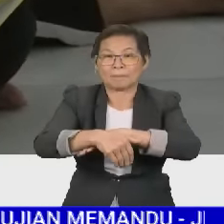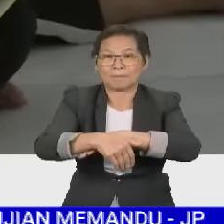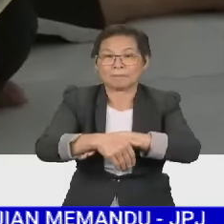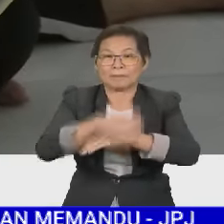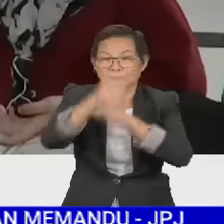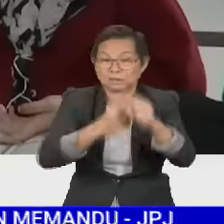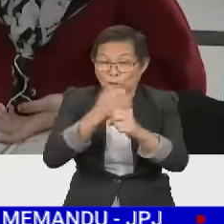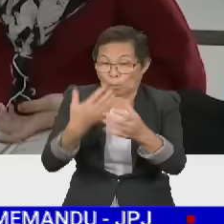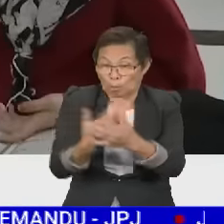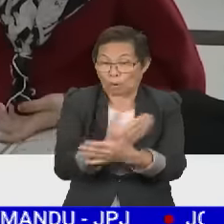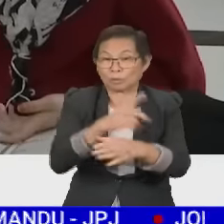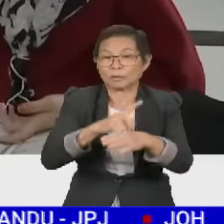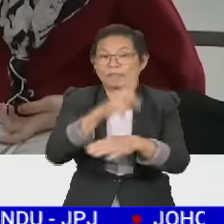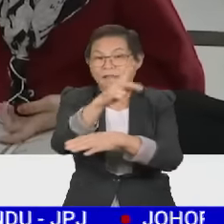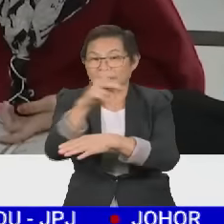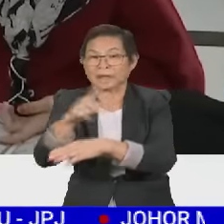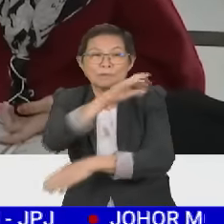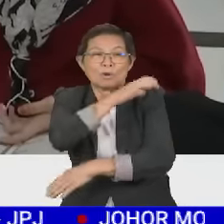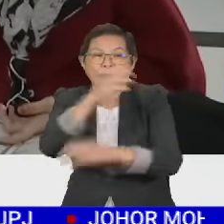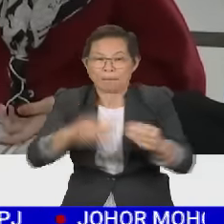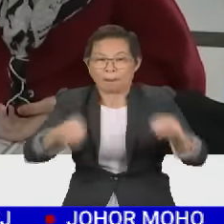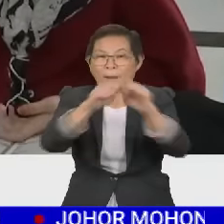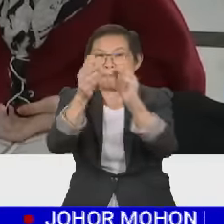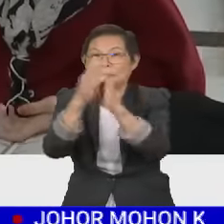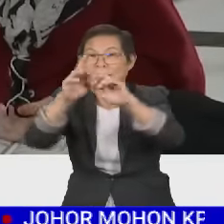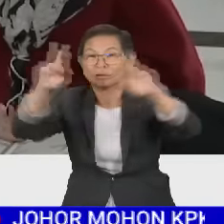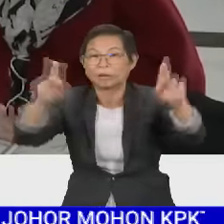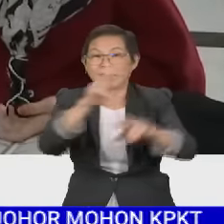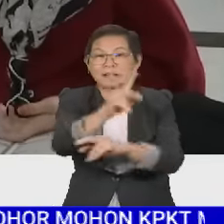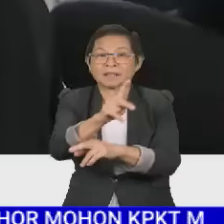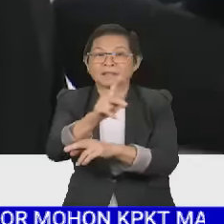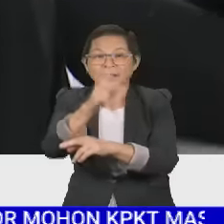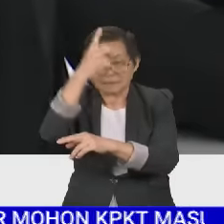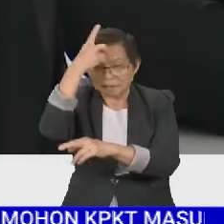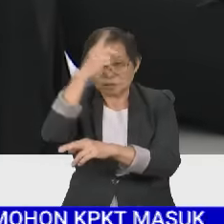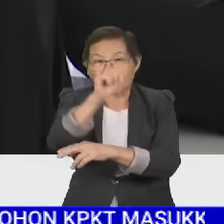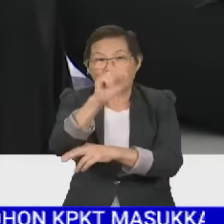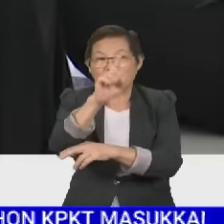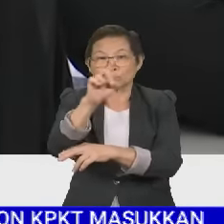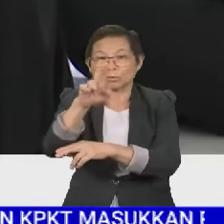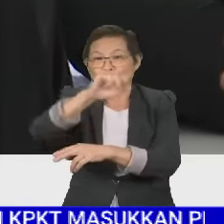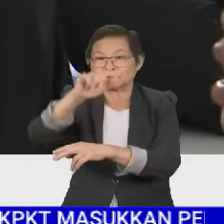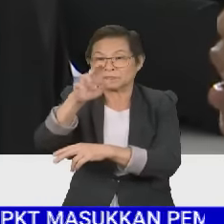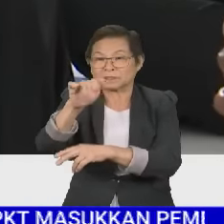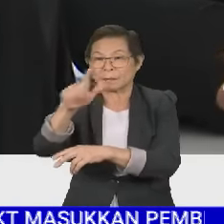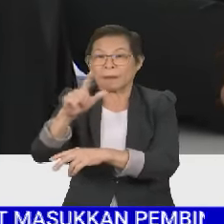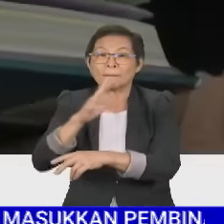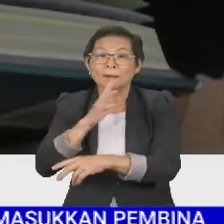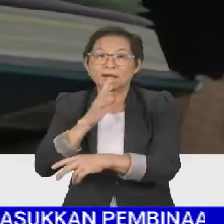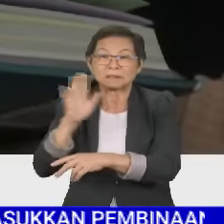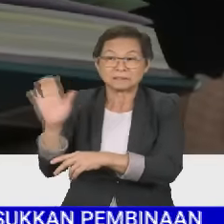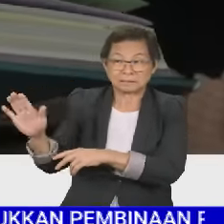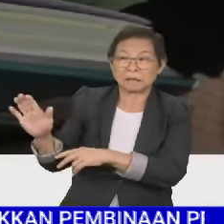Kinabalu Dalam pada itu pengungsi masjid bandaraya Kota Kinabalu Datu Abdul jamaltun sekarang berkata